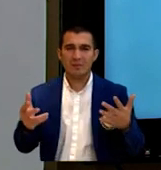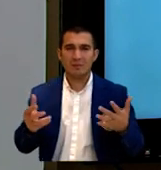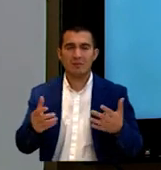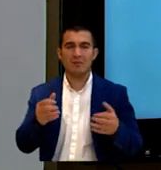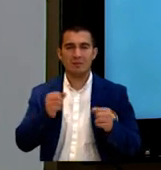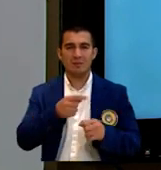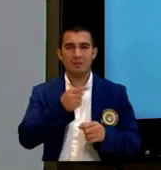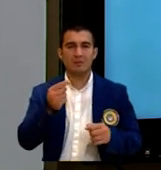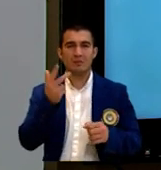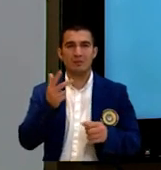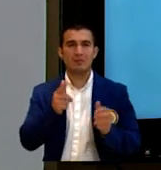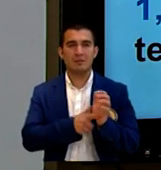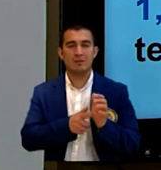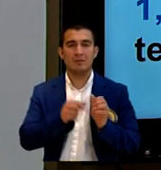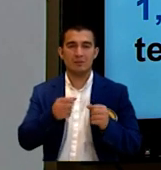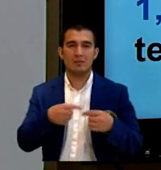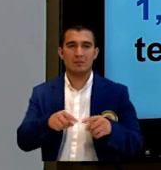minus 3 darajasiga teng.